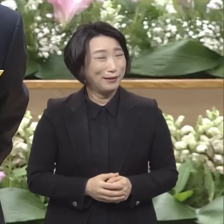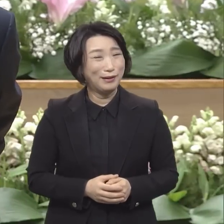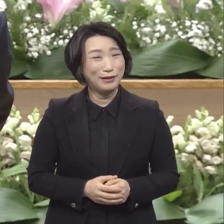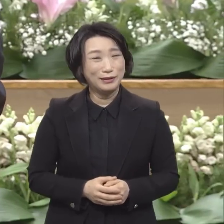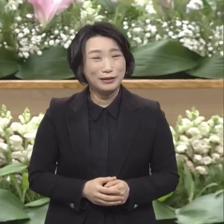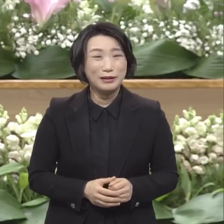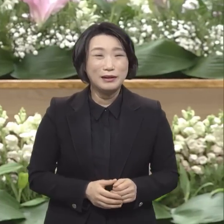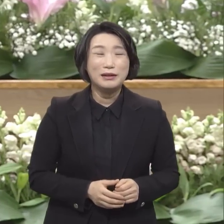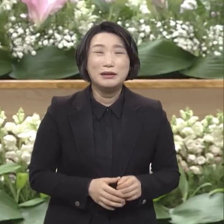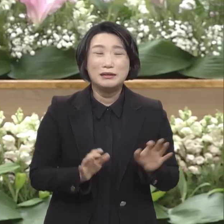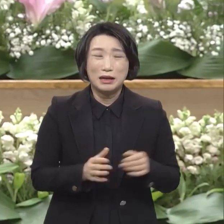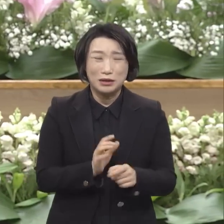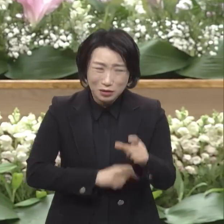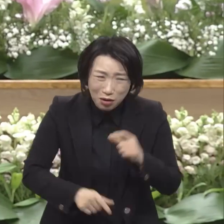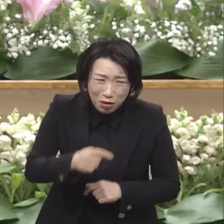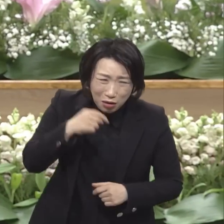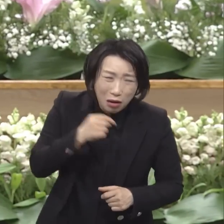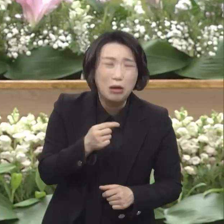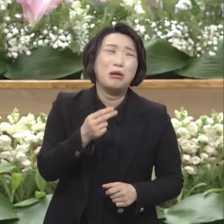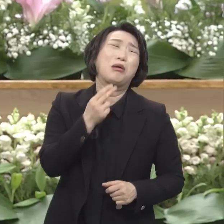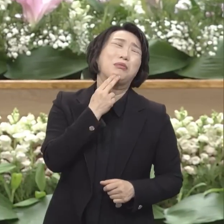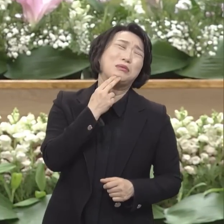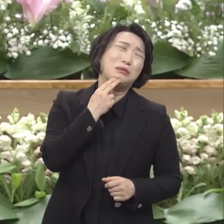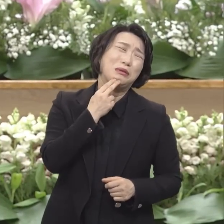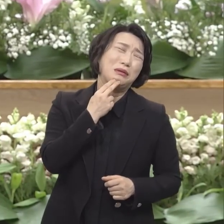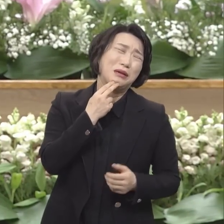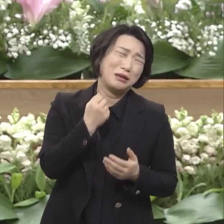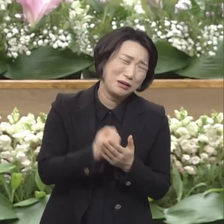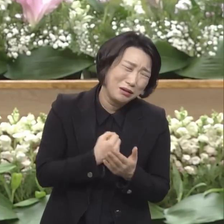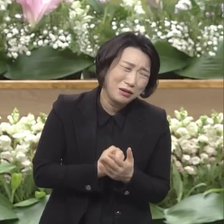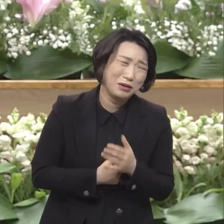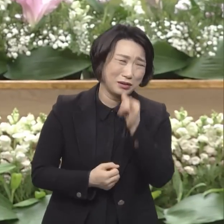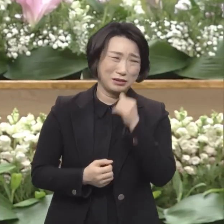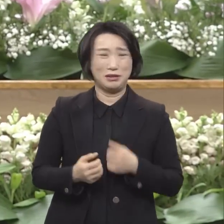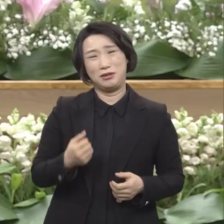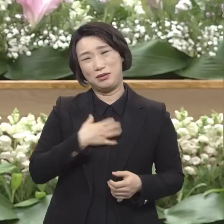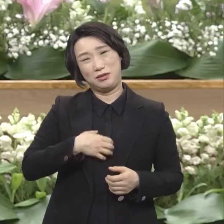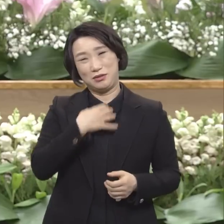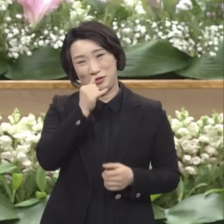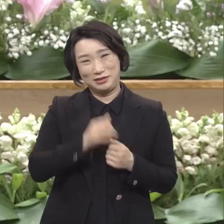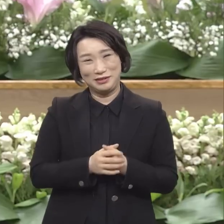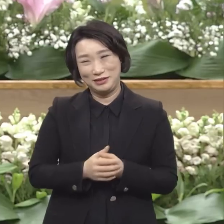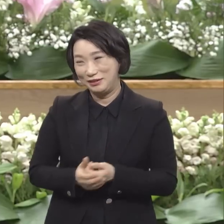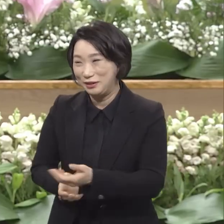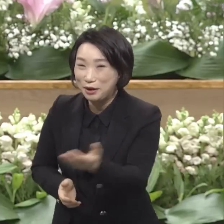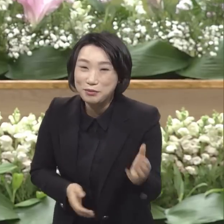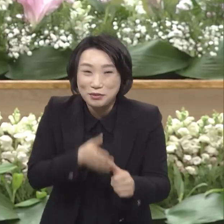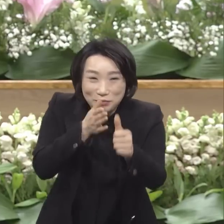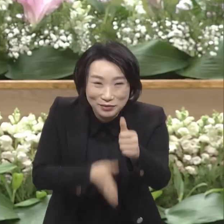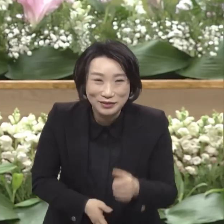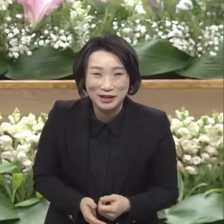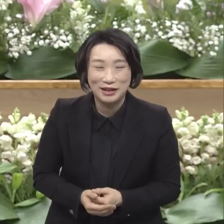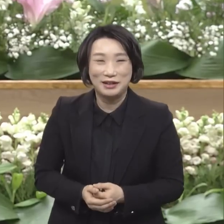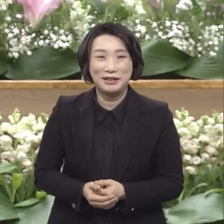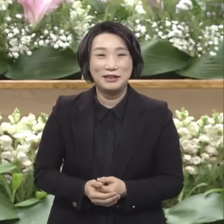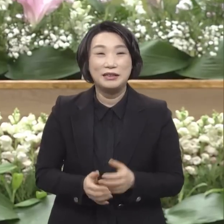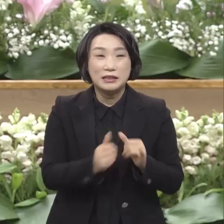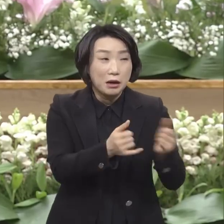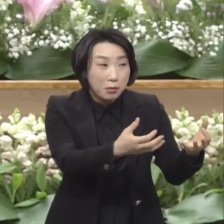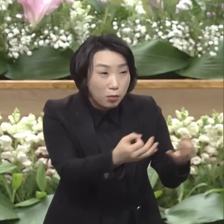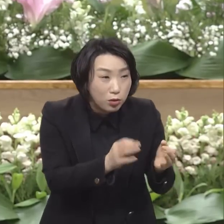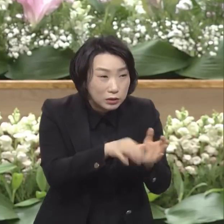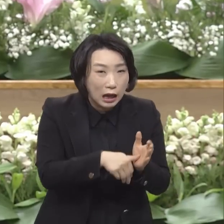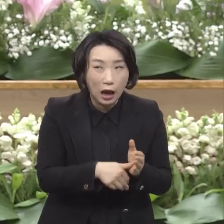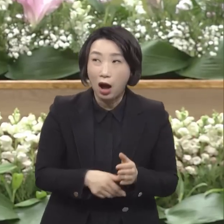덜 요란해서 걱정이지. 덜 요란해서 걱정이요. 간절히 비우다니 사람들이 바라볼